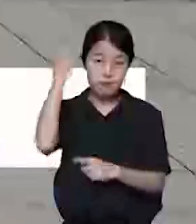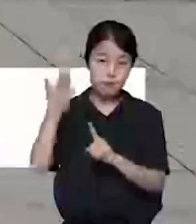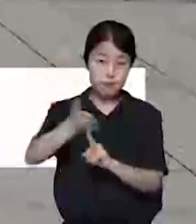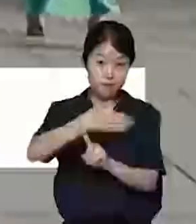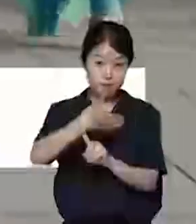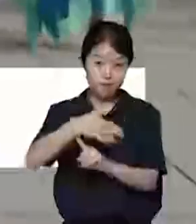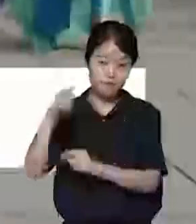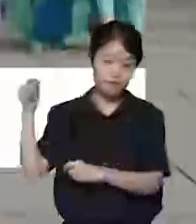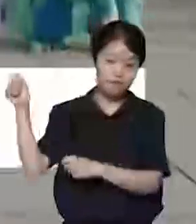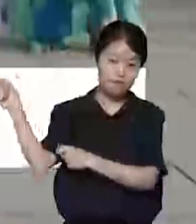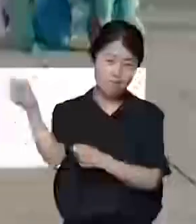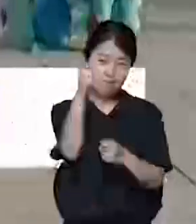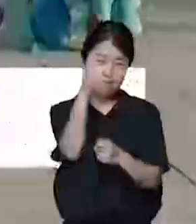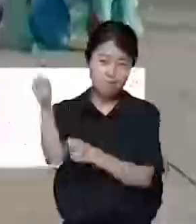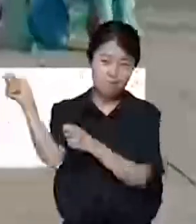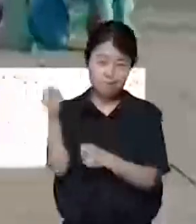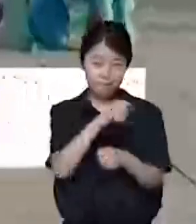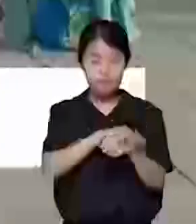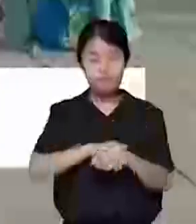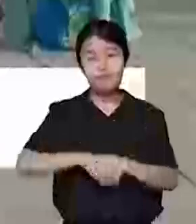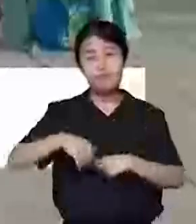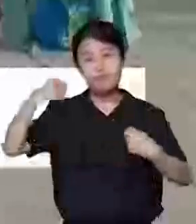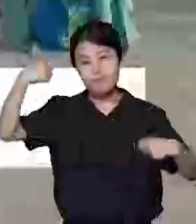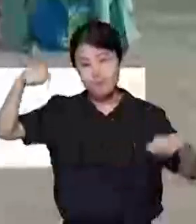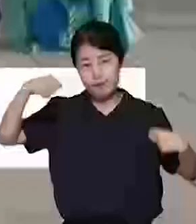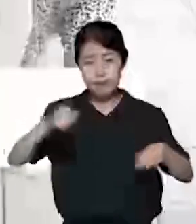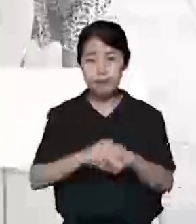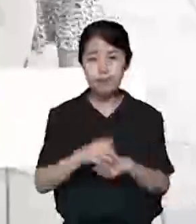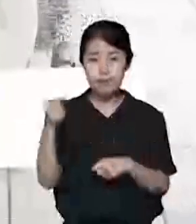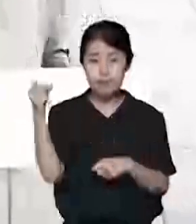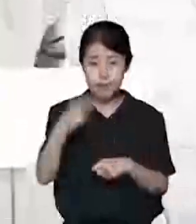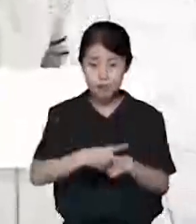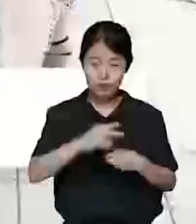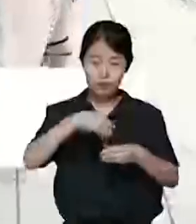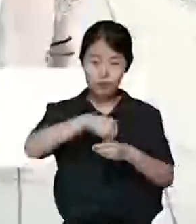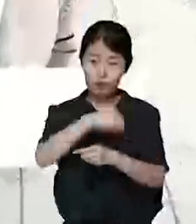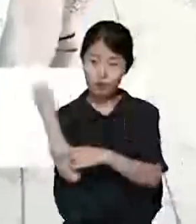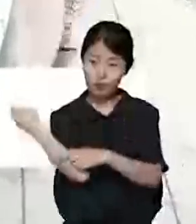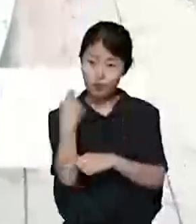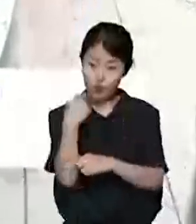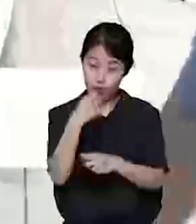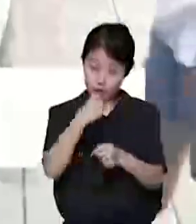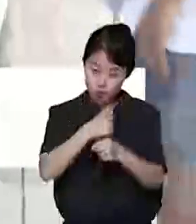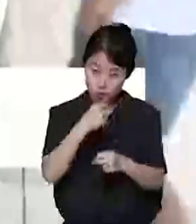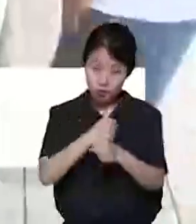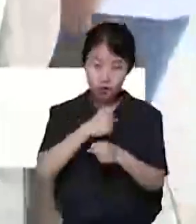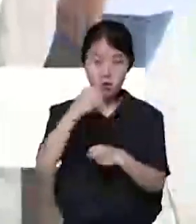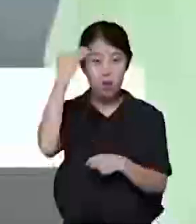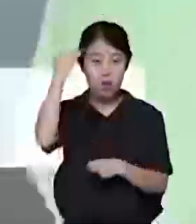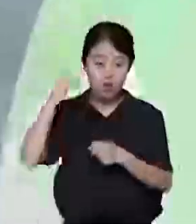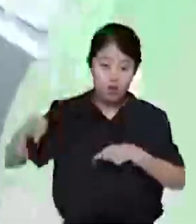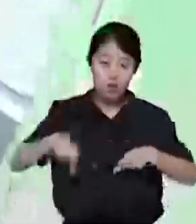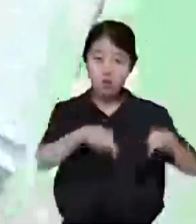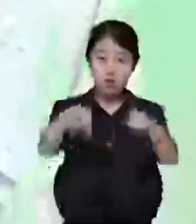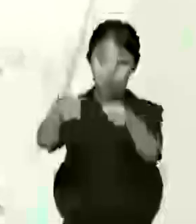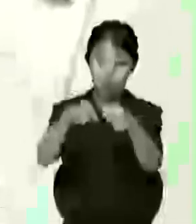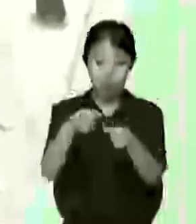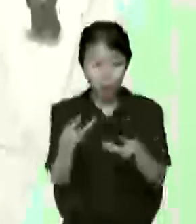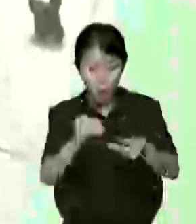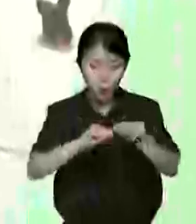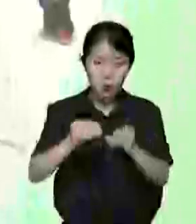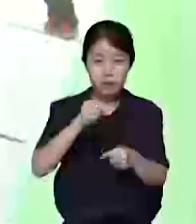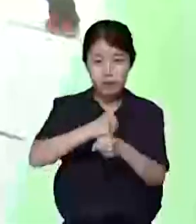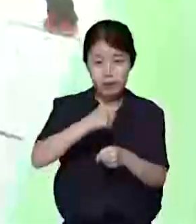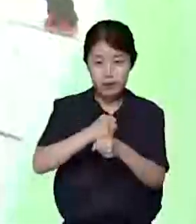독도사랑 플래시몹 행사를 개최했습니다. 또 태극기 부채 만들기와 색종이 한반도 지도 이어붙이기 등 나라사랑 체험